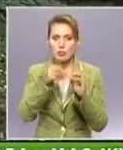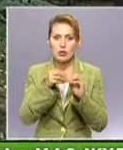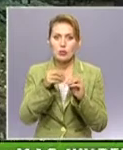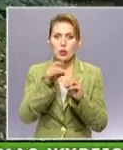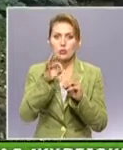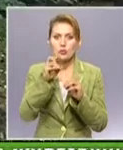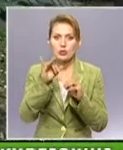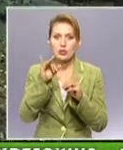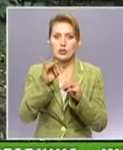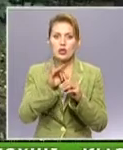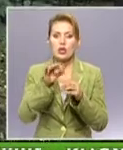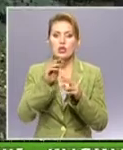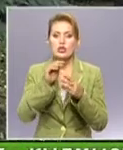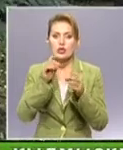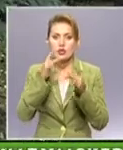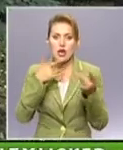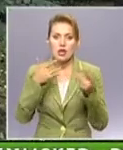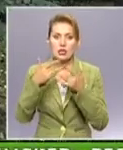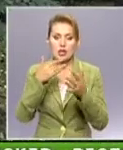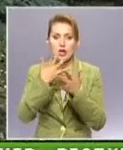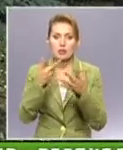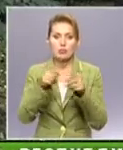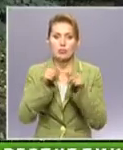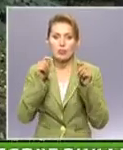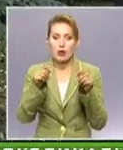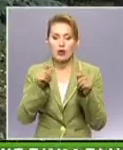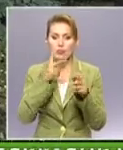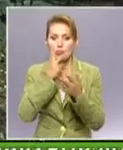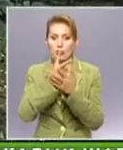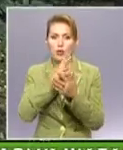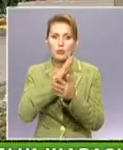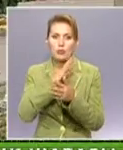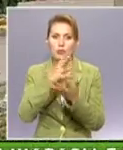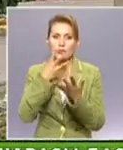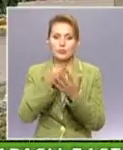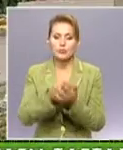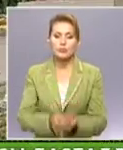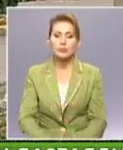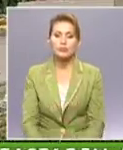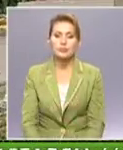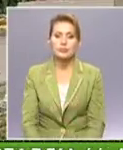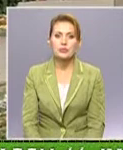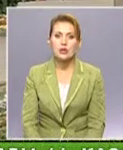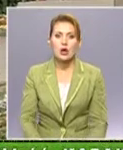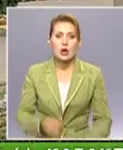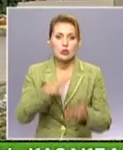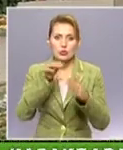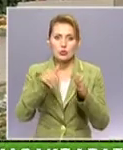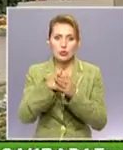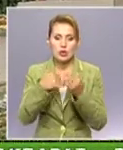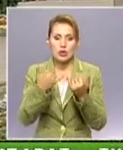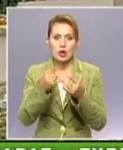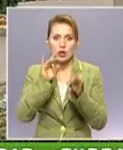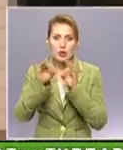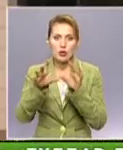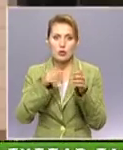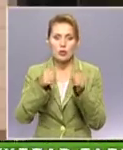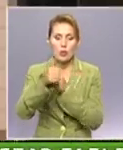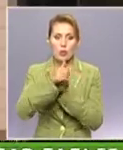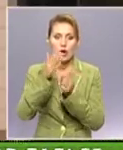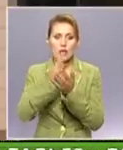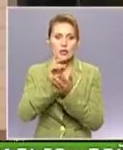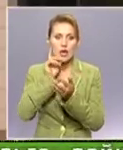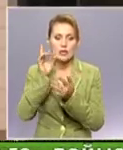Иван Бунинның шығармасы мен театрдың шымылдығын ашамыз. Ал осы уақытқа дейін қойылымды сахналаудан рекорд орнатып келе